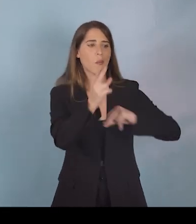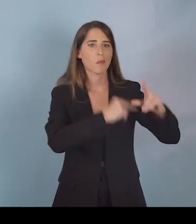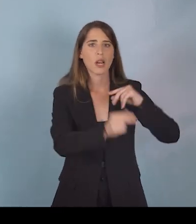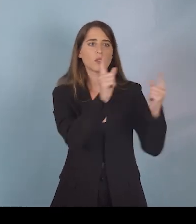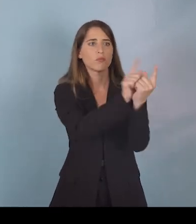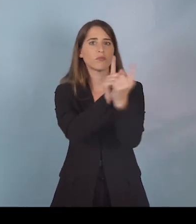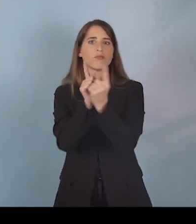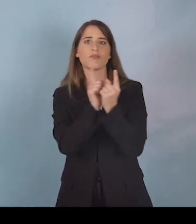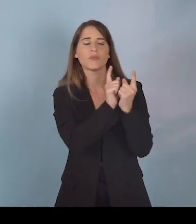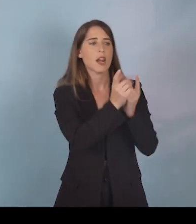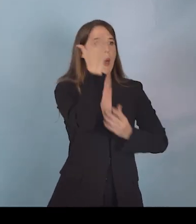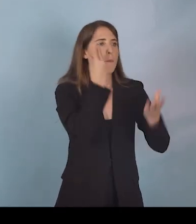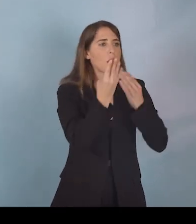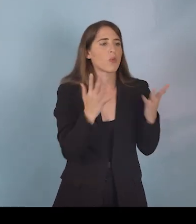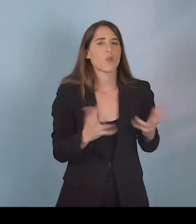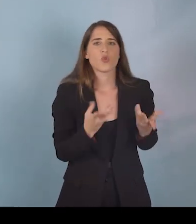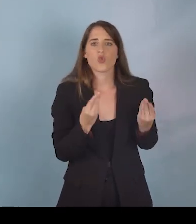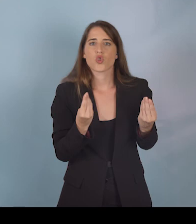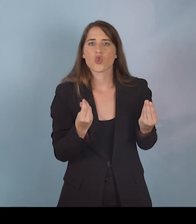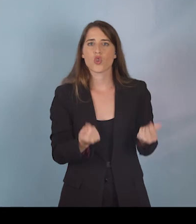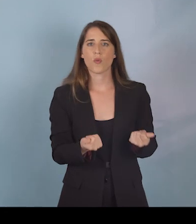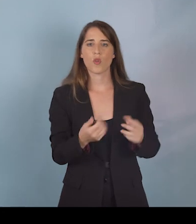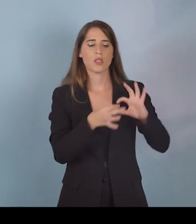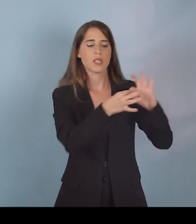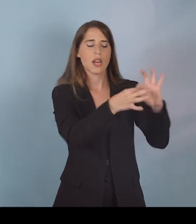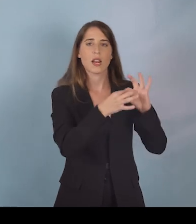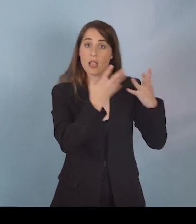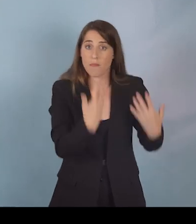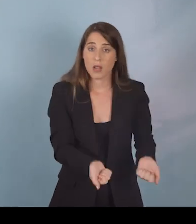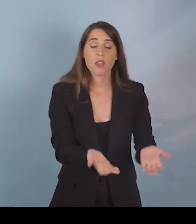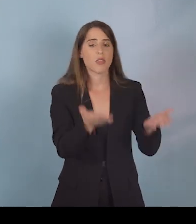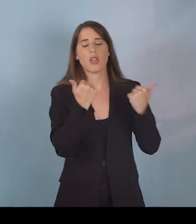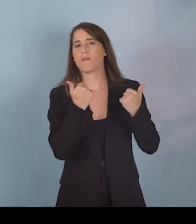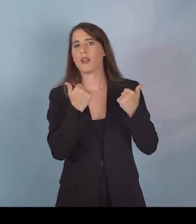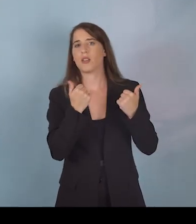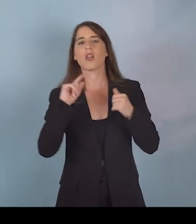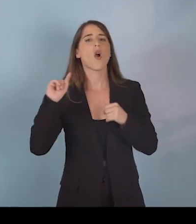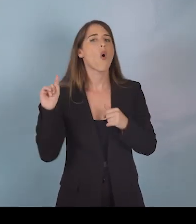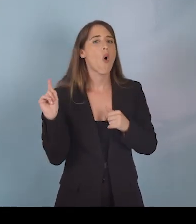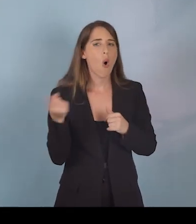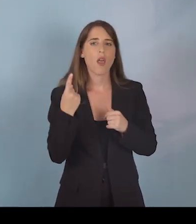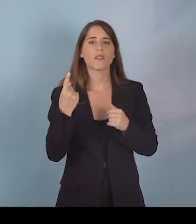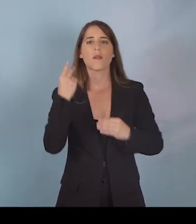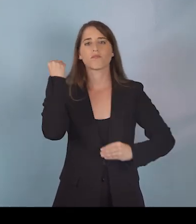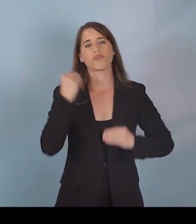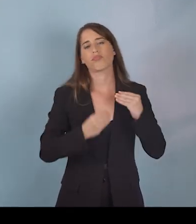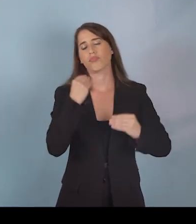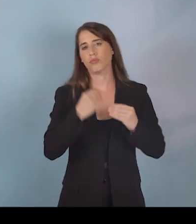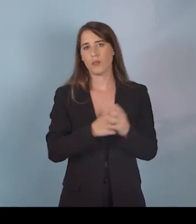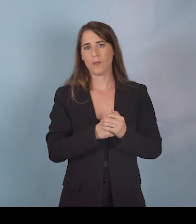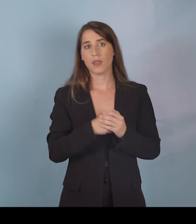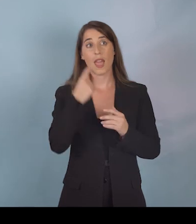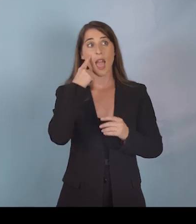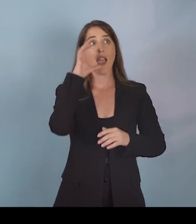να συνομιλήσουμε τους πρόσφυγες και τους αιτούντες άσυλο, η συνεργασία που υπάρχει ή δεν υπάρχει. Βλέπουμε σε